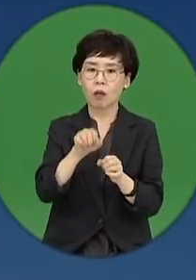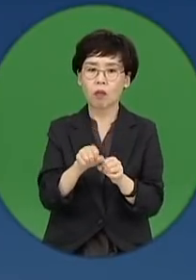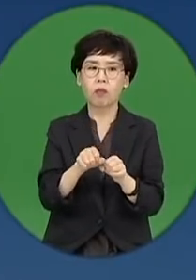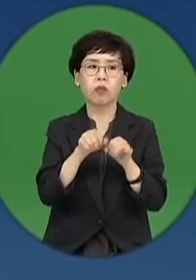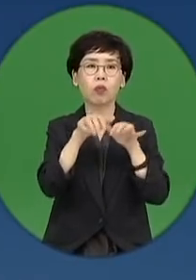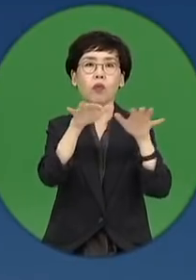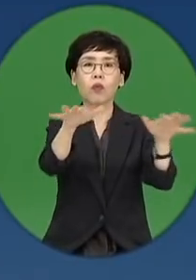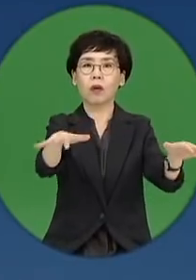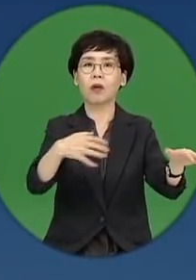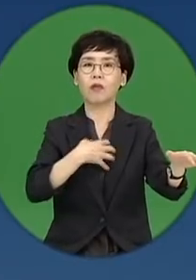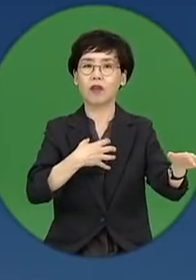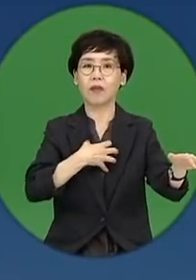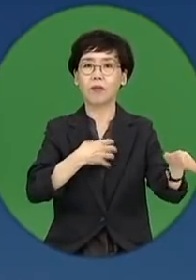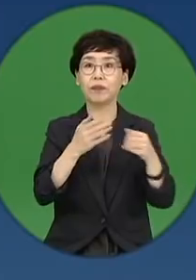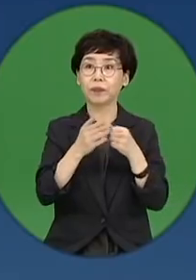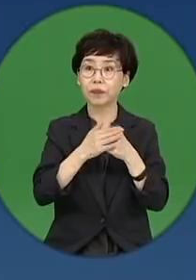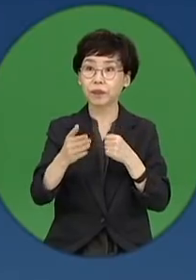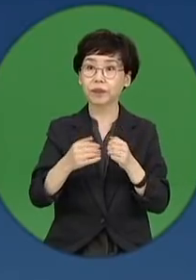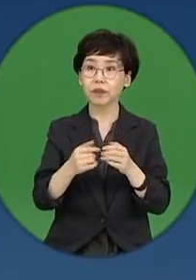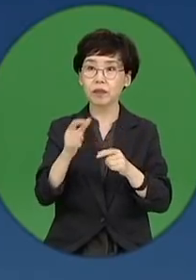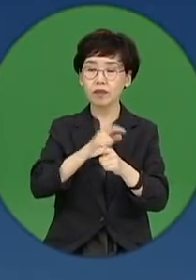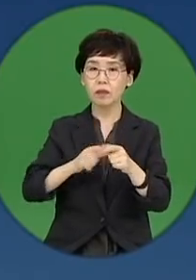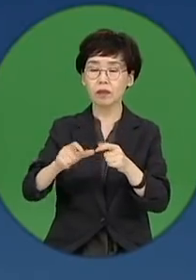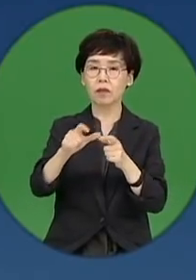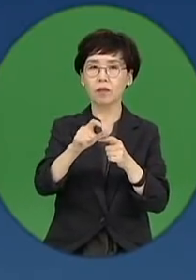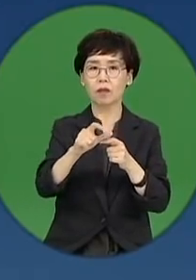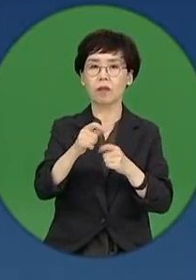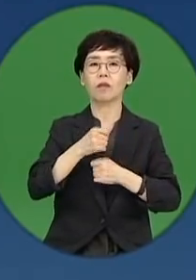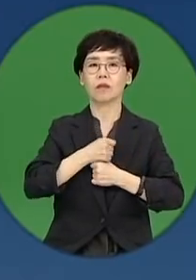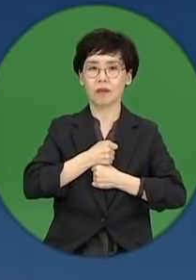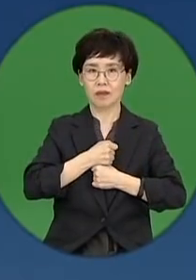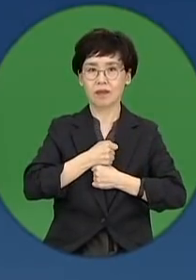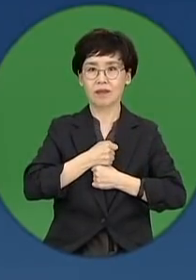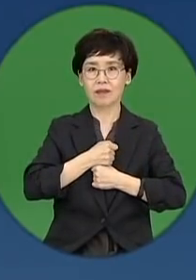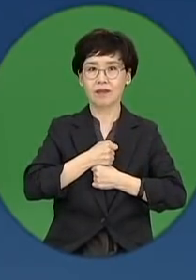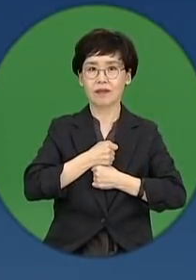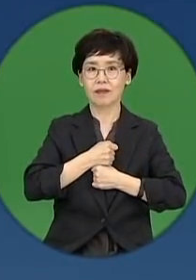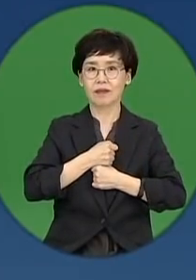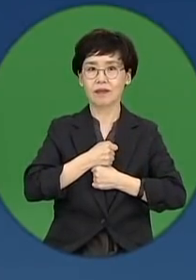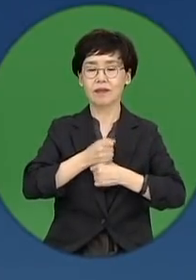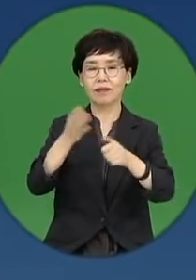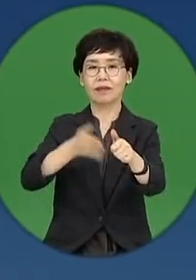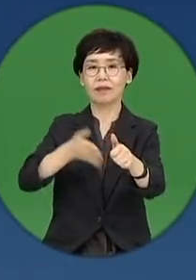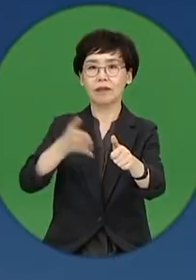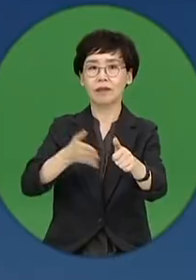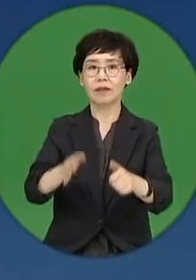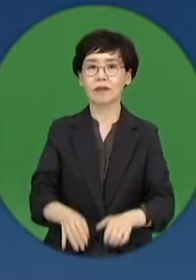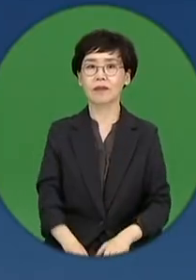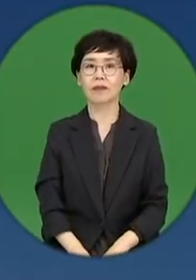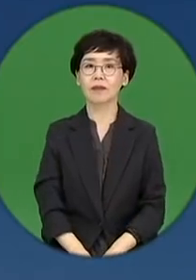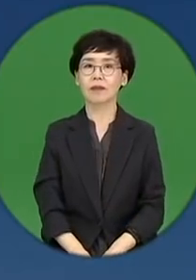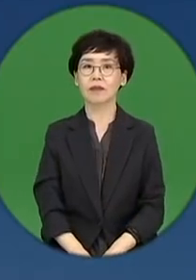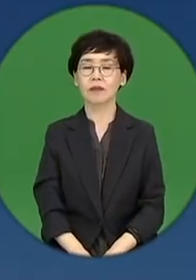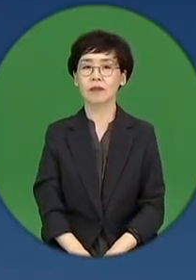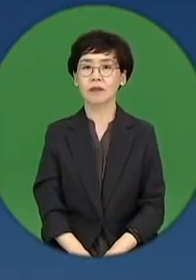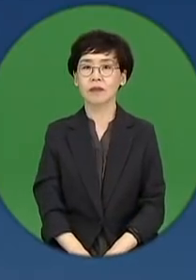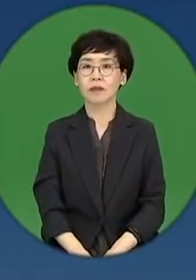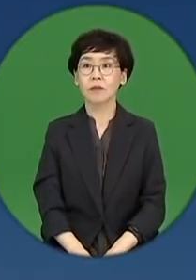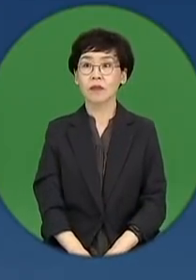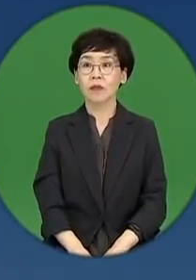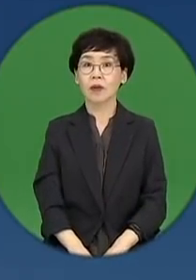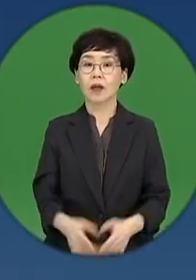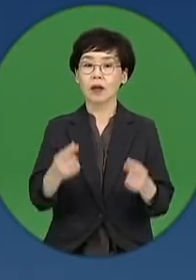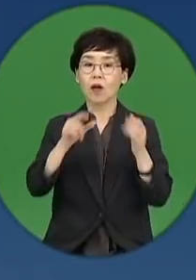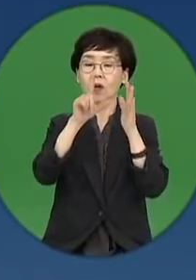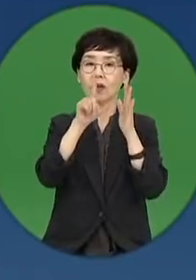비말이 전파될 수 있으니까 거리가 더 멀어지니까 이것도 조심해야 된다 이렇게 교수님께서 말씀해 주셨습니다. 그러면 이럴